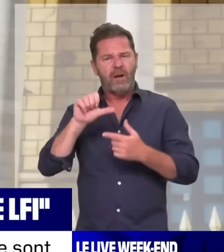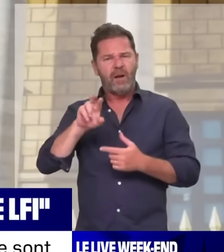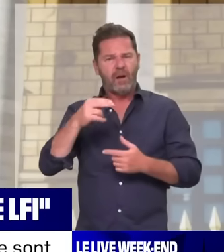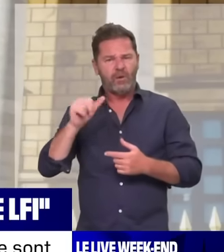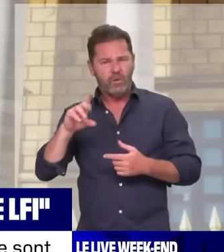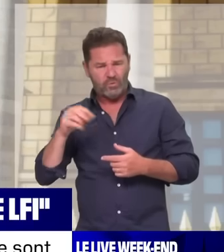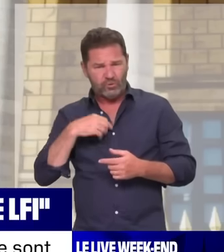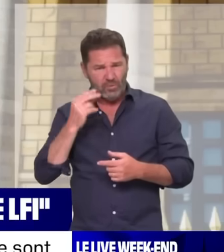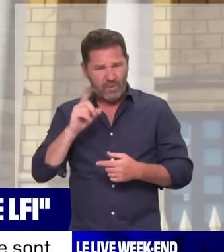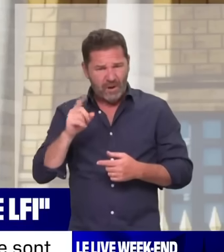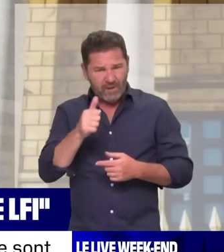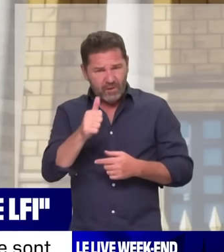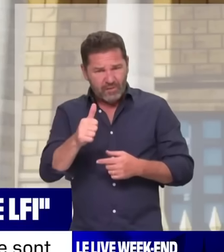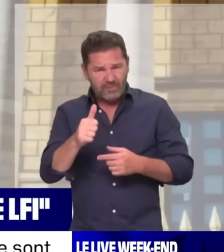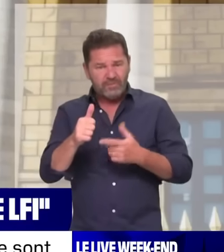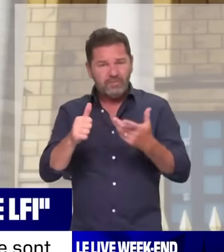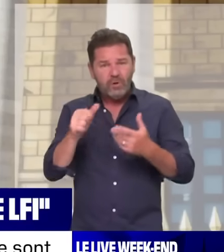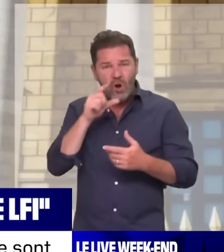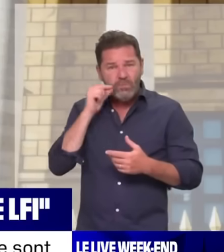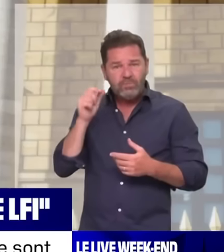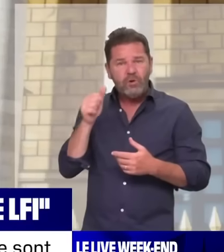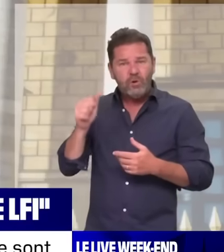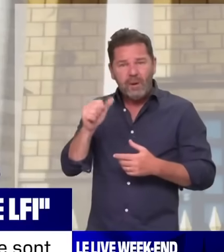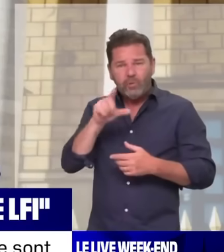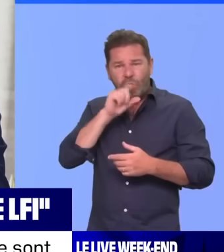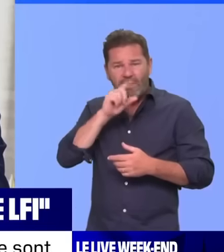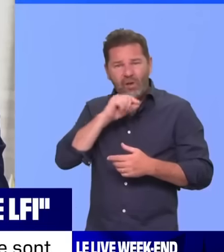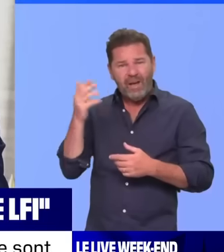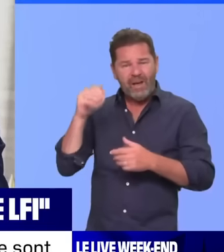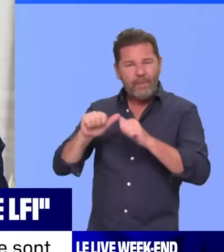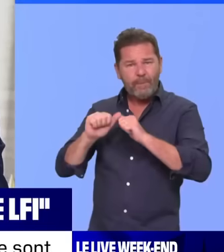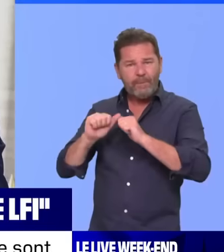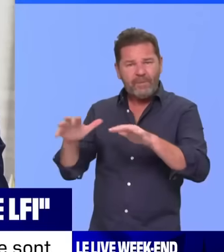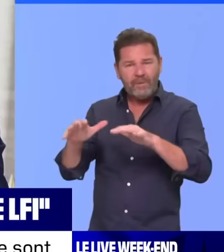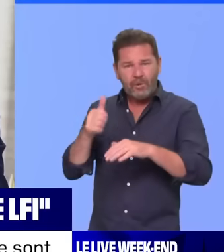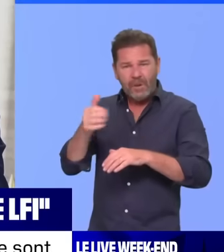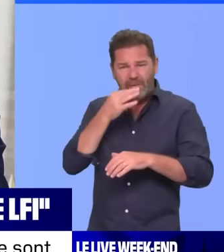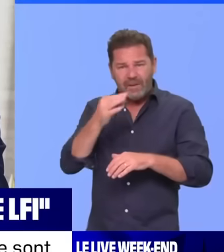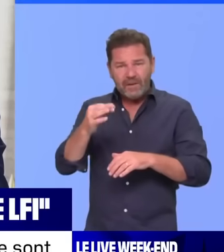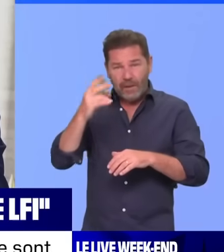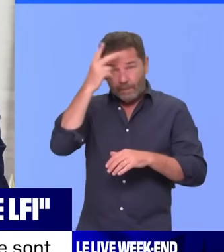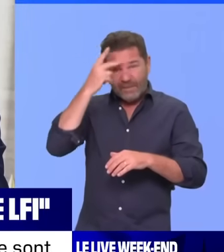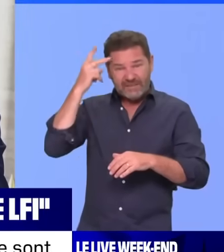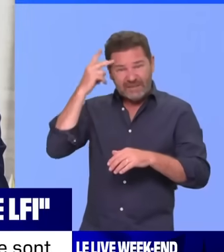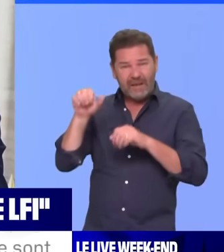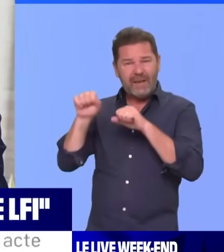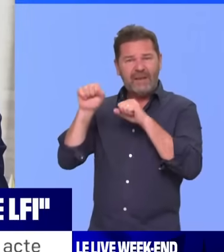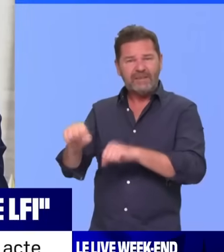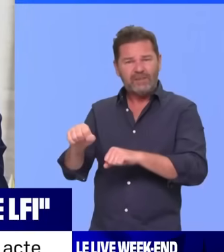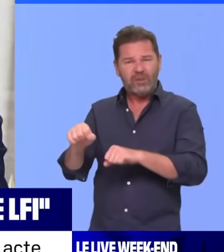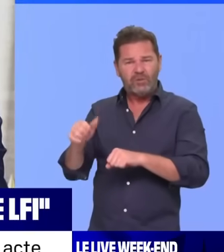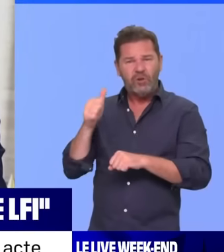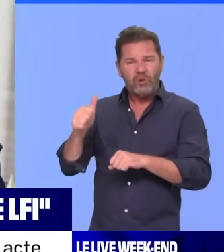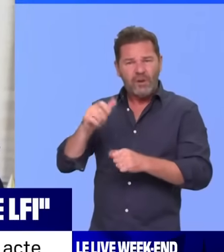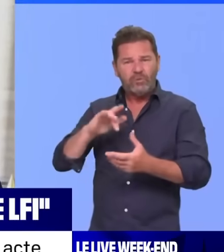et je comprends pas comment vous pouvez cautionner par exemple ce qu'a tweeté Raphaël Arnaud en parlant d'une résistance palestinienne qui a lancé une offensive sans précédent sur